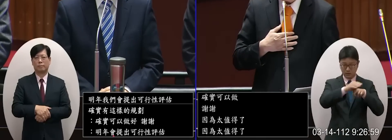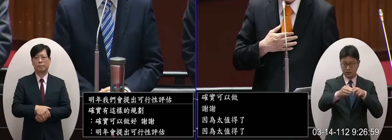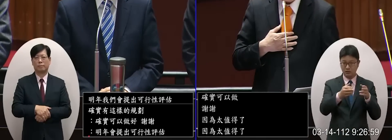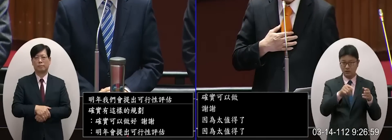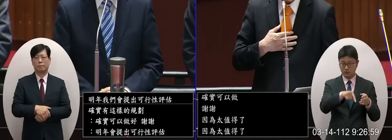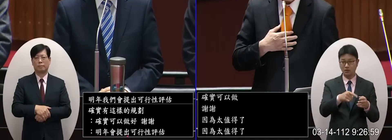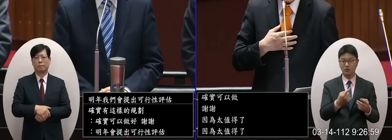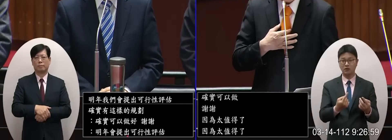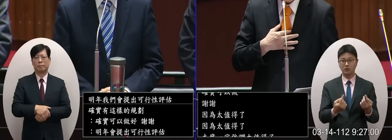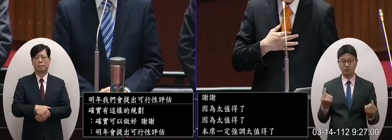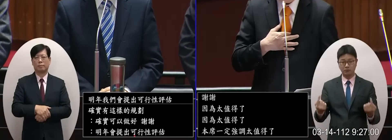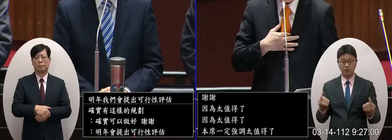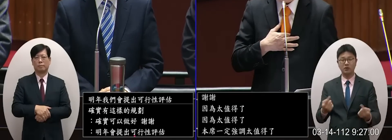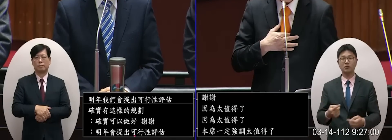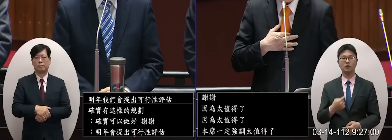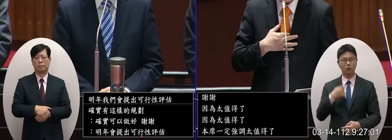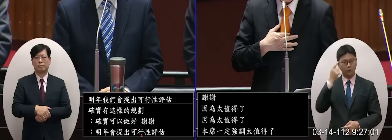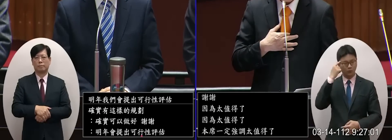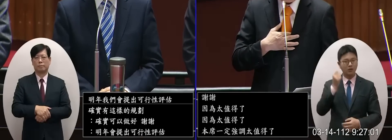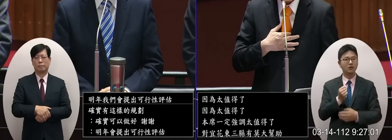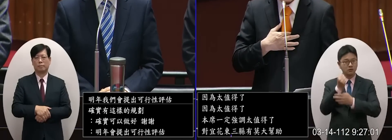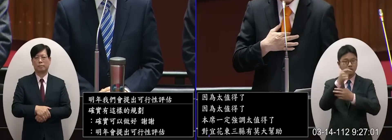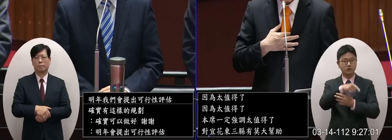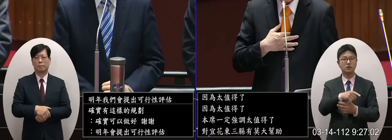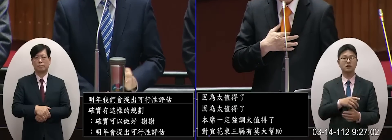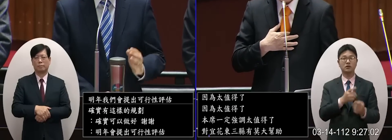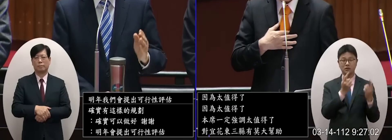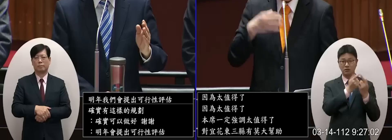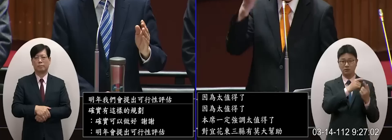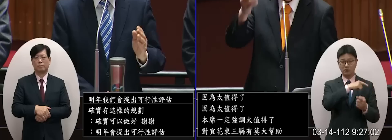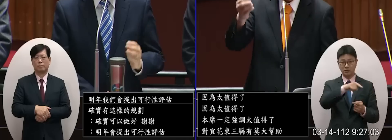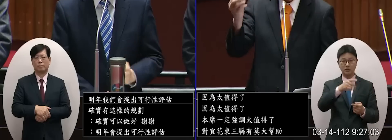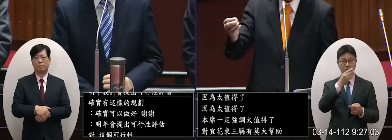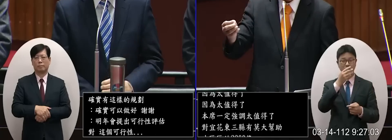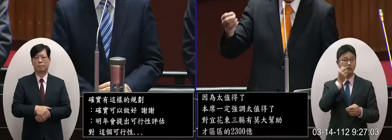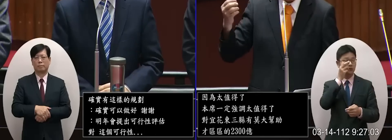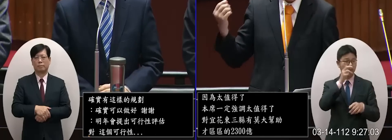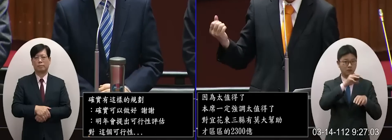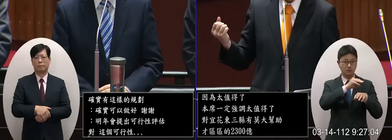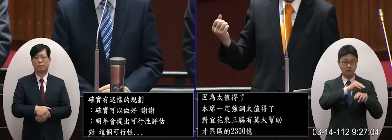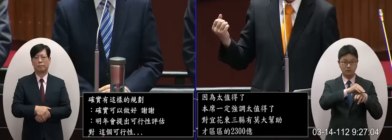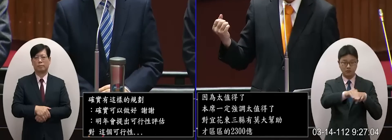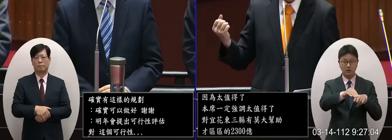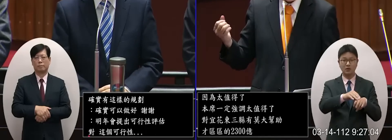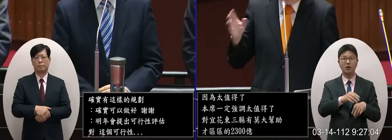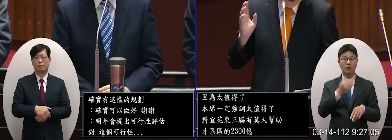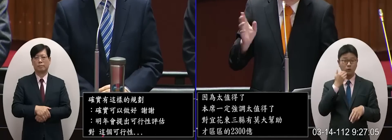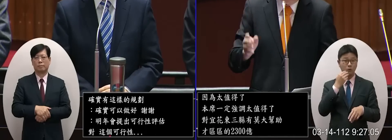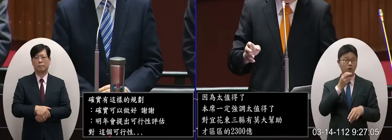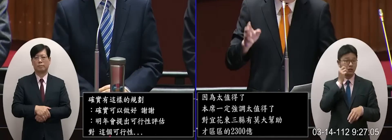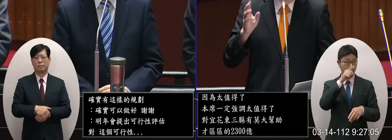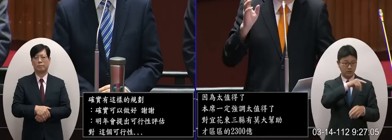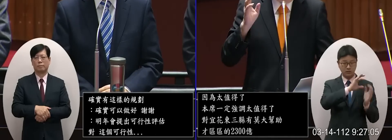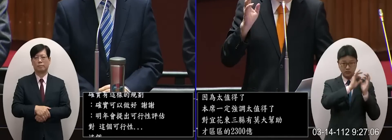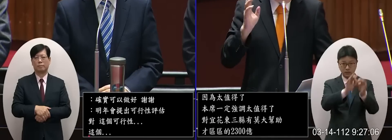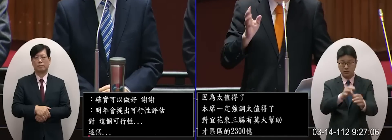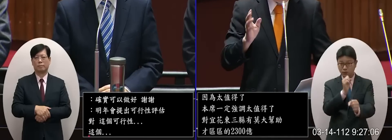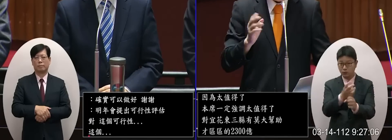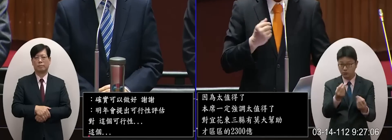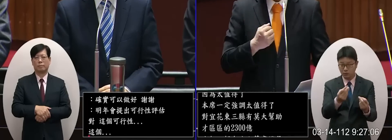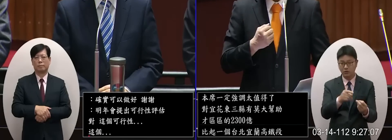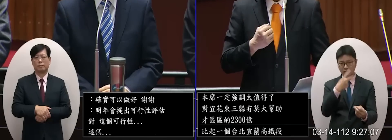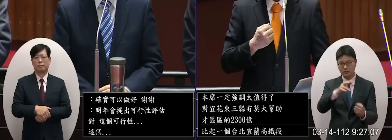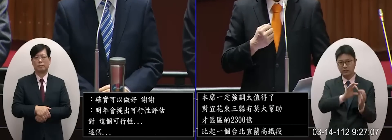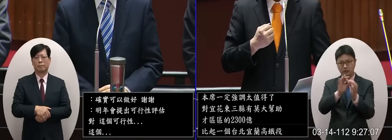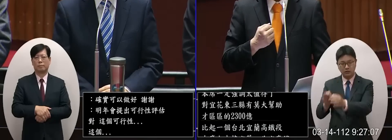溪也支持宜兰北宜高铁，北溪也支持。因为不做到宜兰，不可能做到花莲，所以说啊、哦，北